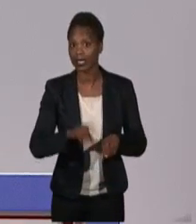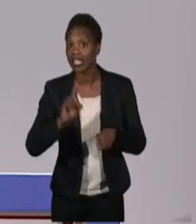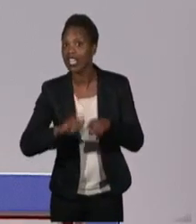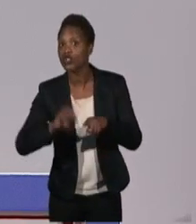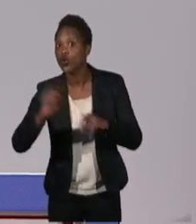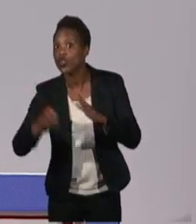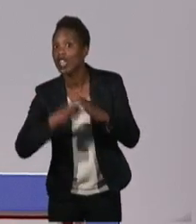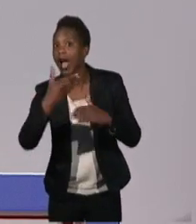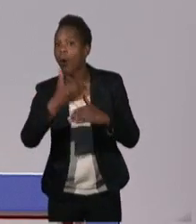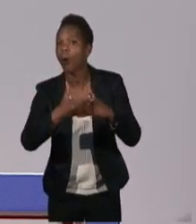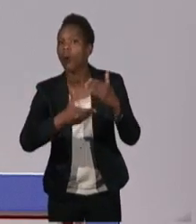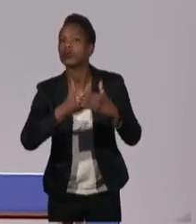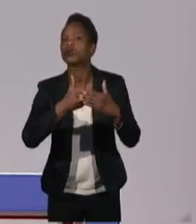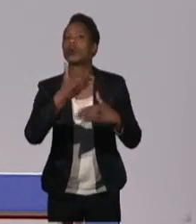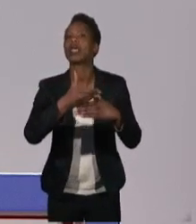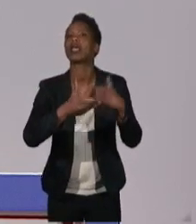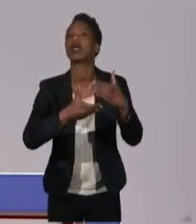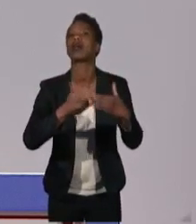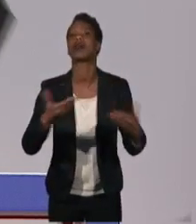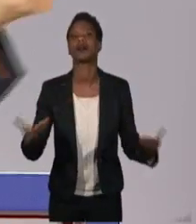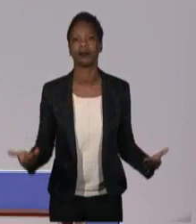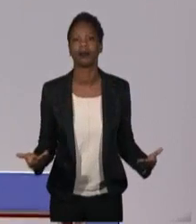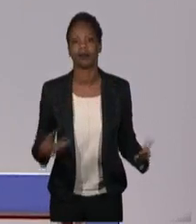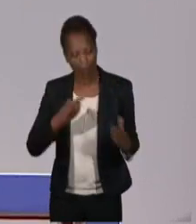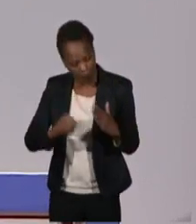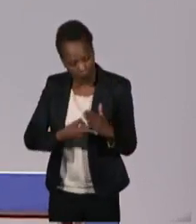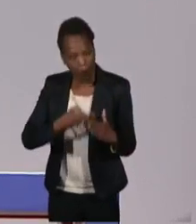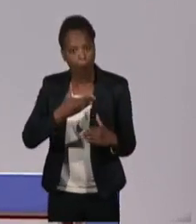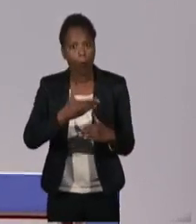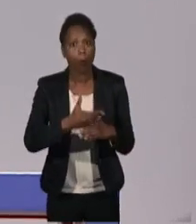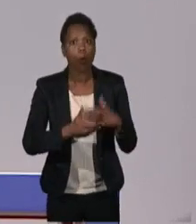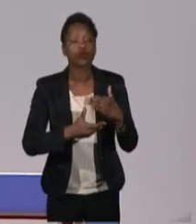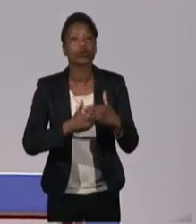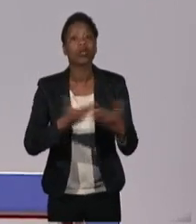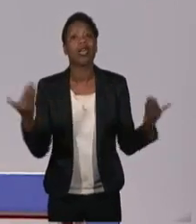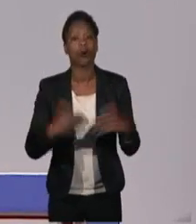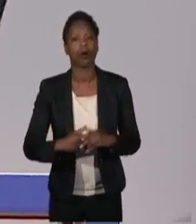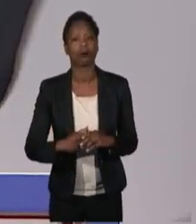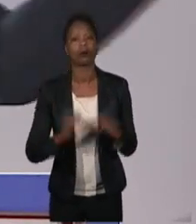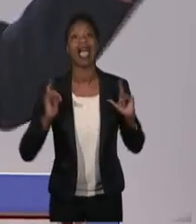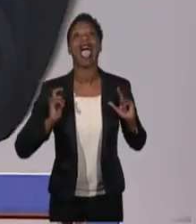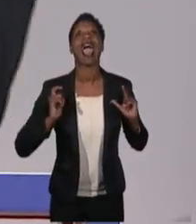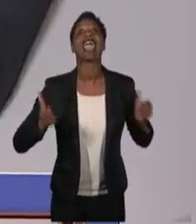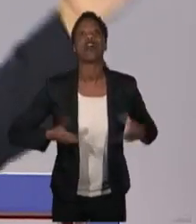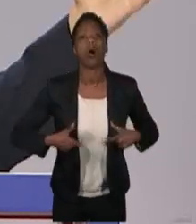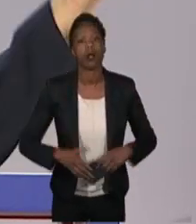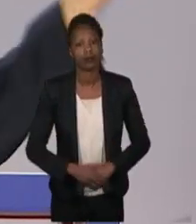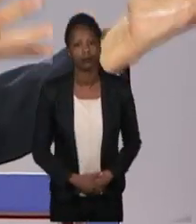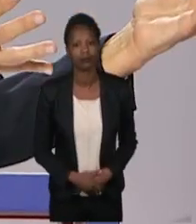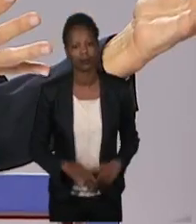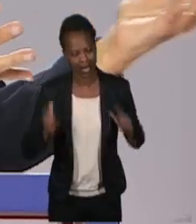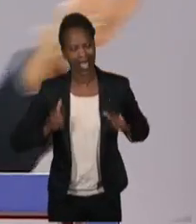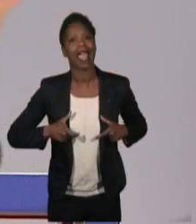reconstruire. Reconstruire. Il faut reconstruire l'école. L'école est la fabrique de